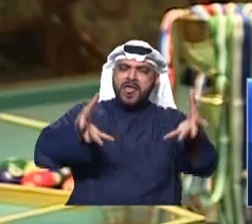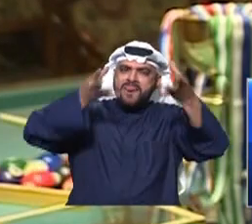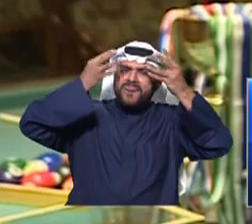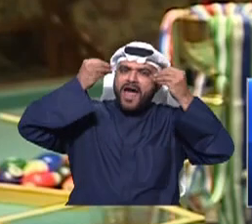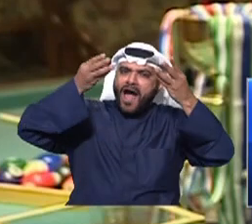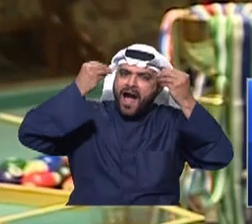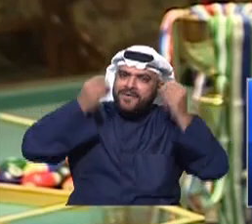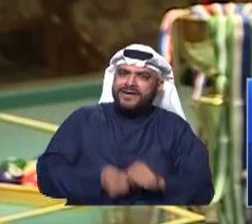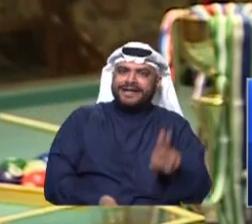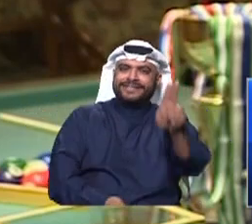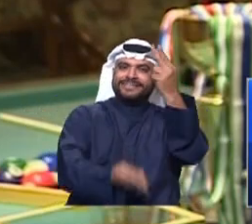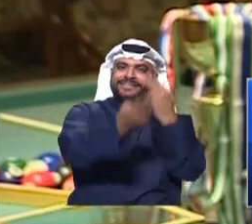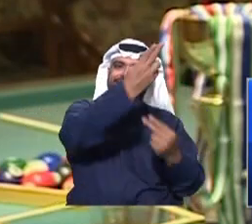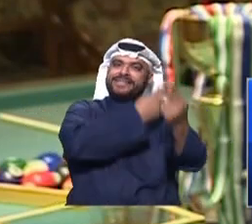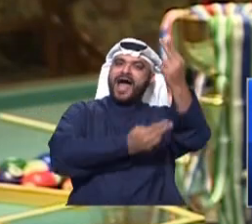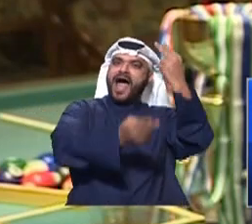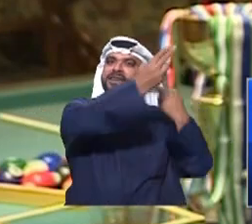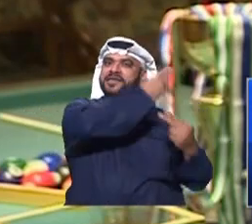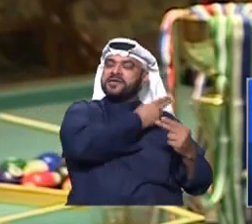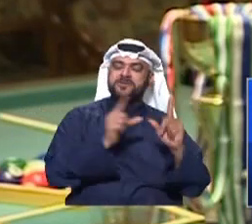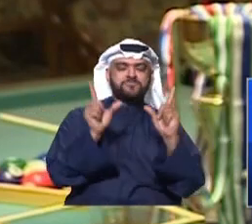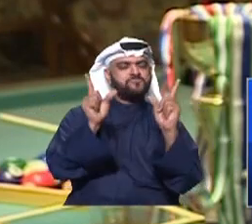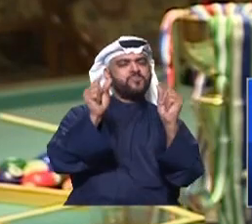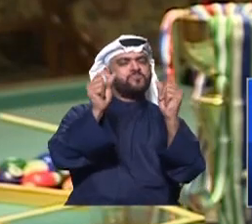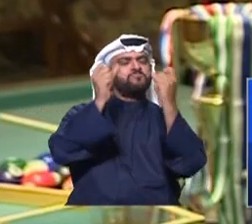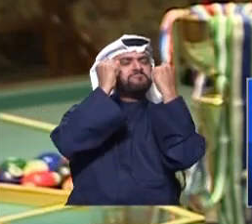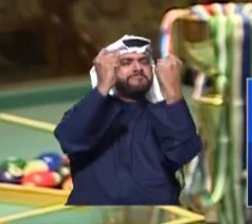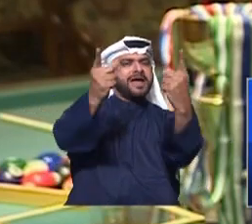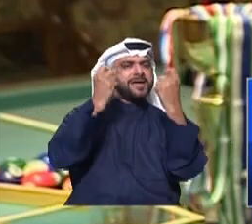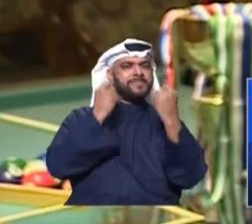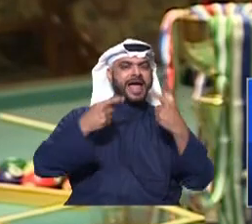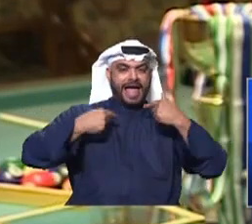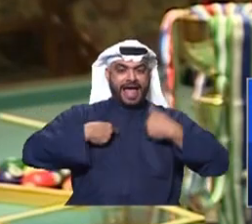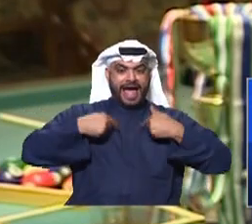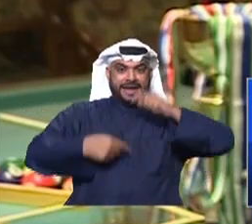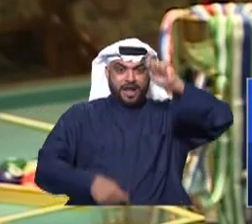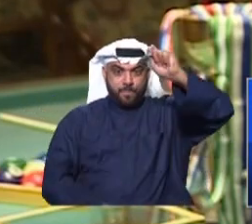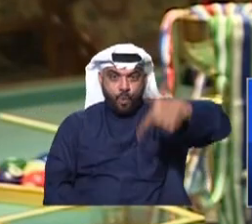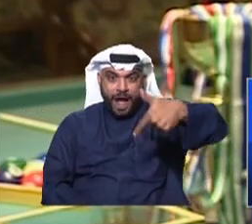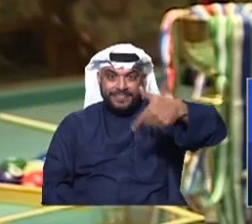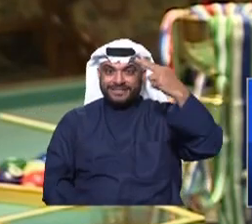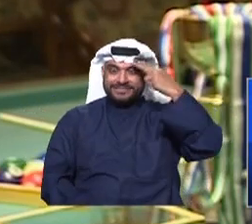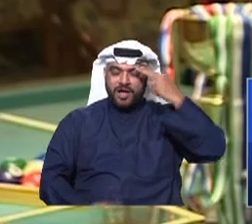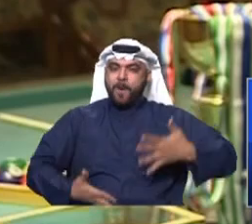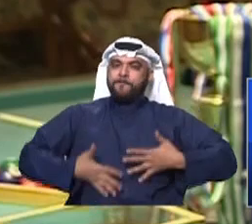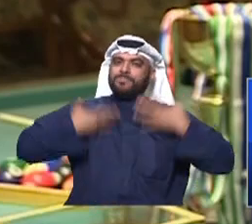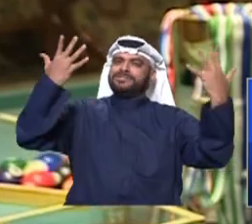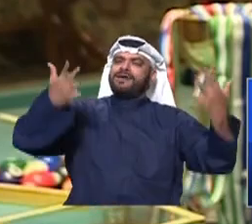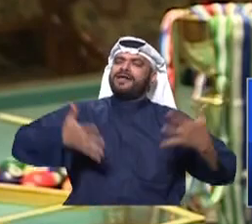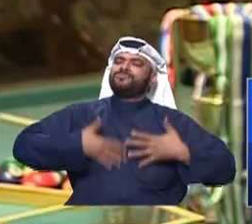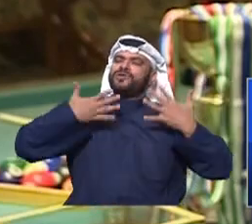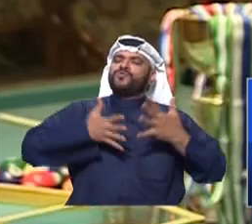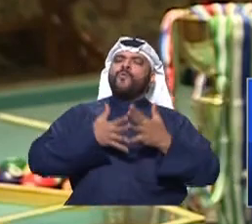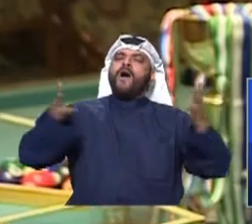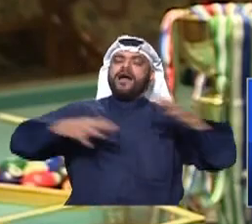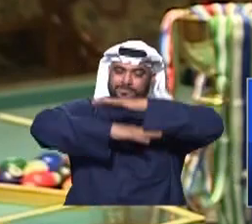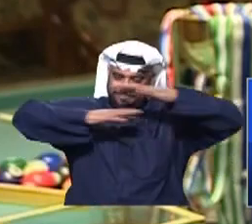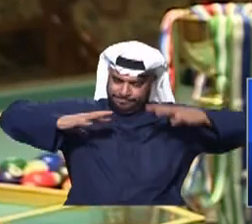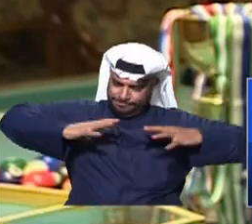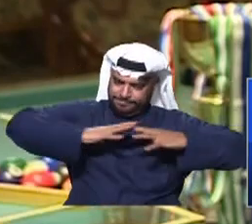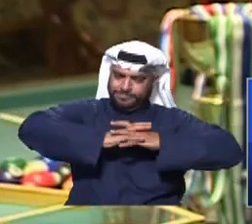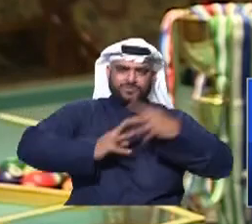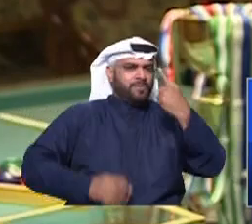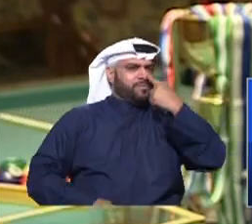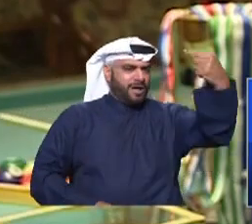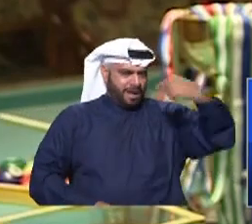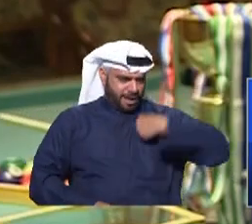والتاريخ الموجود في هذا البلد المعطاء، وبالمقابل نحن كمواطنين سعيدين جدا وفرحين بتكاتفنا مع أولاد أمرنا وقيادتنا